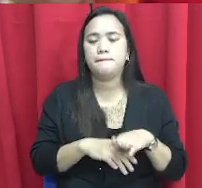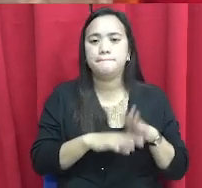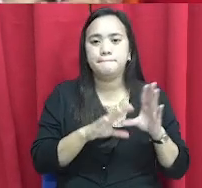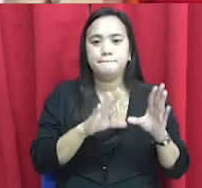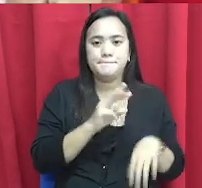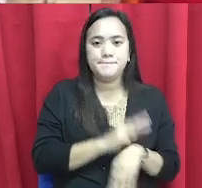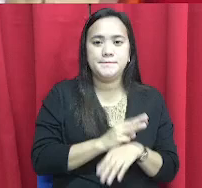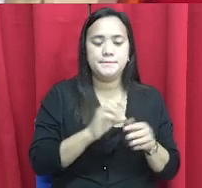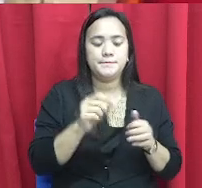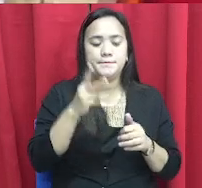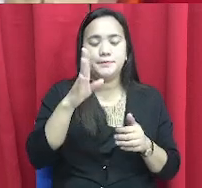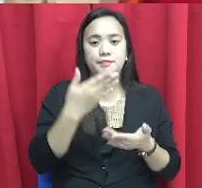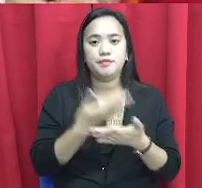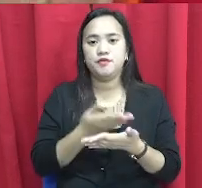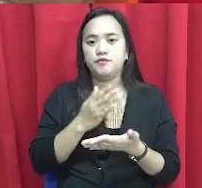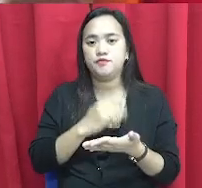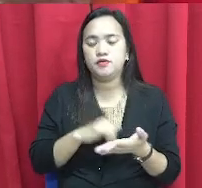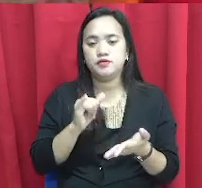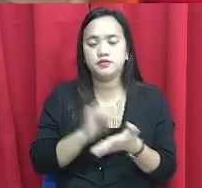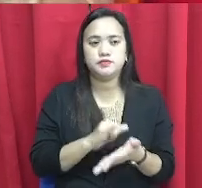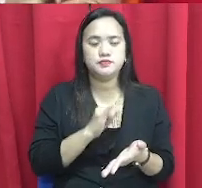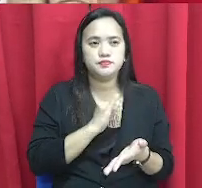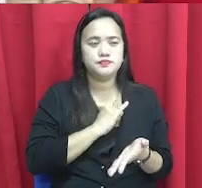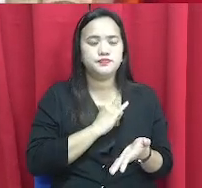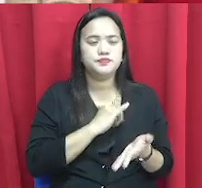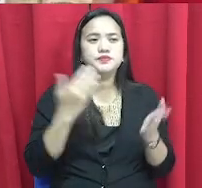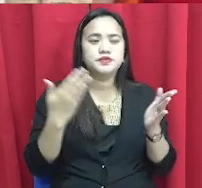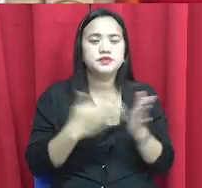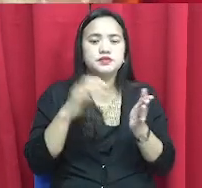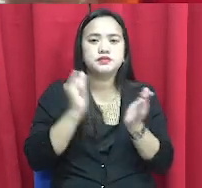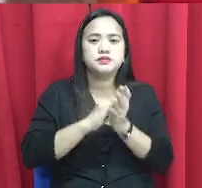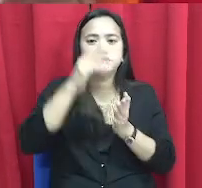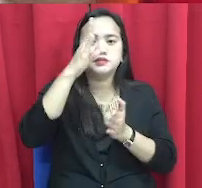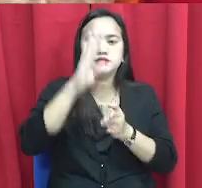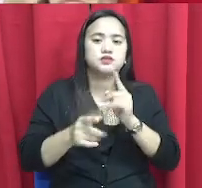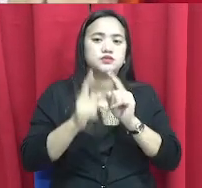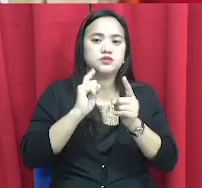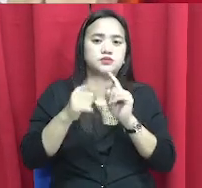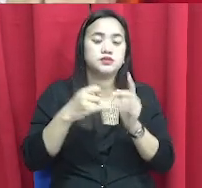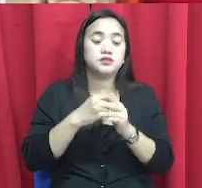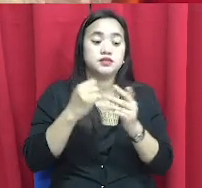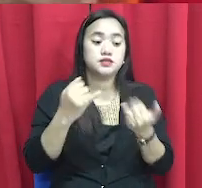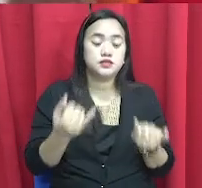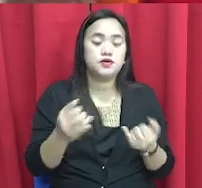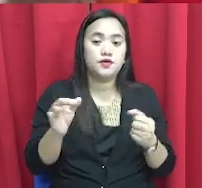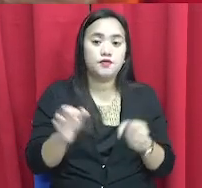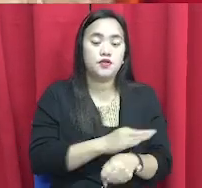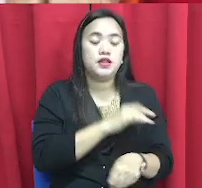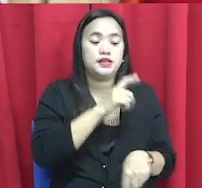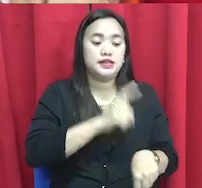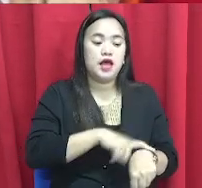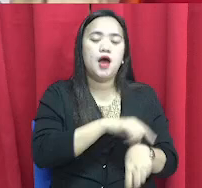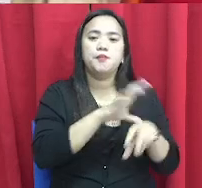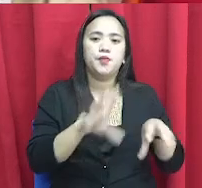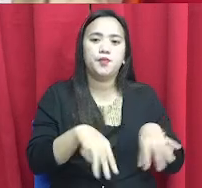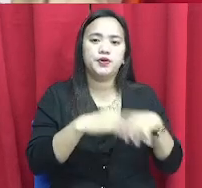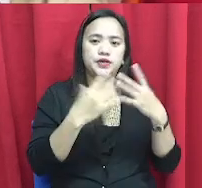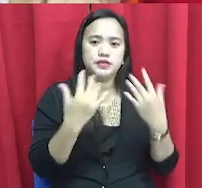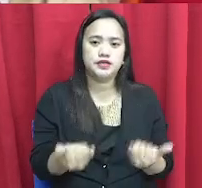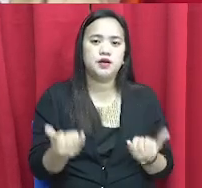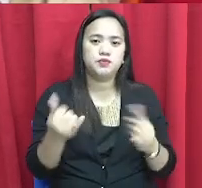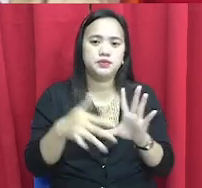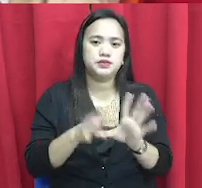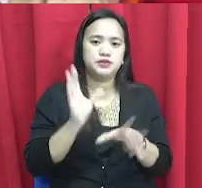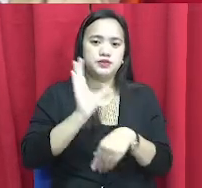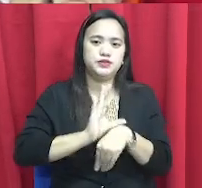maipapalaganap asawa ay muli akong kinausap ng Panginoon at ngayon ay at ako po ay nagsuko ng buhay sa Panginoon